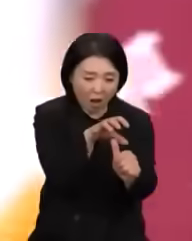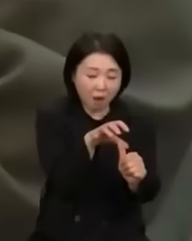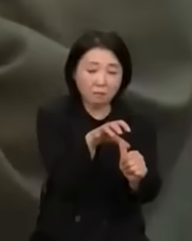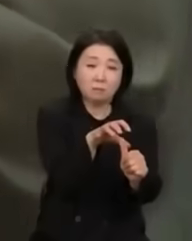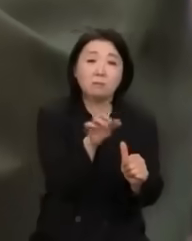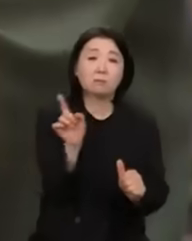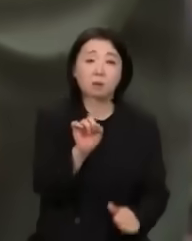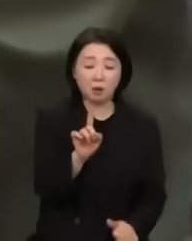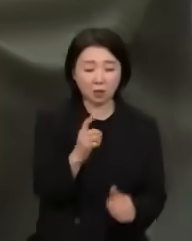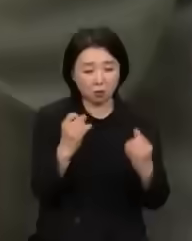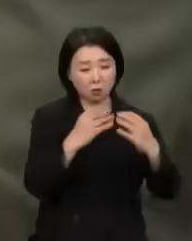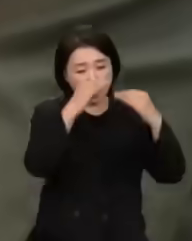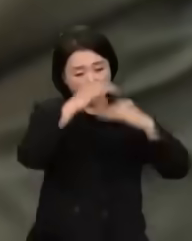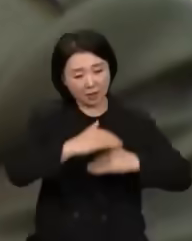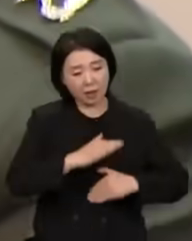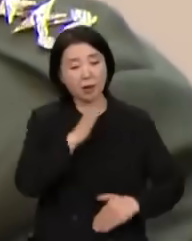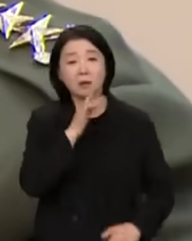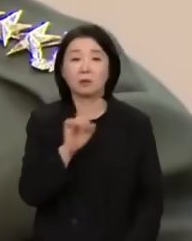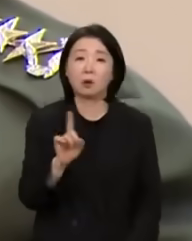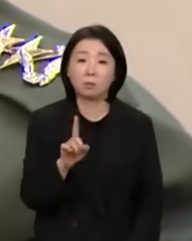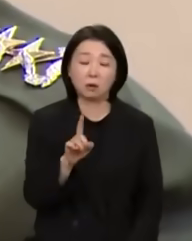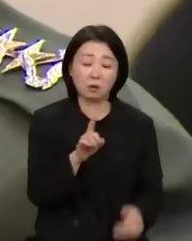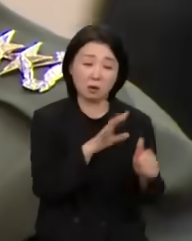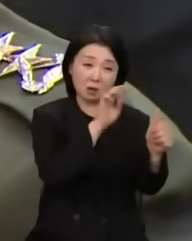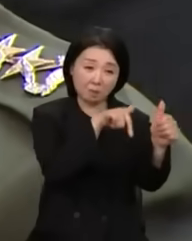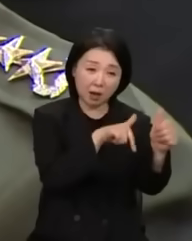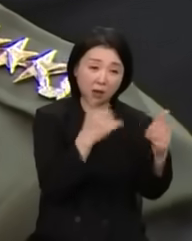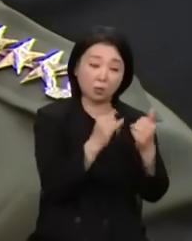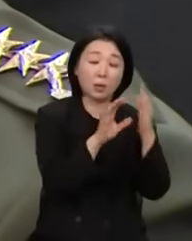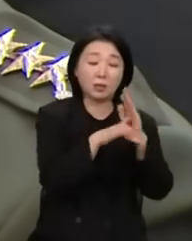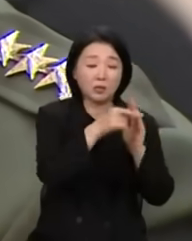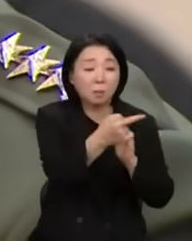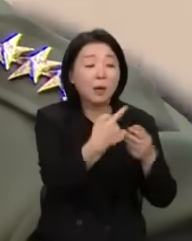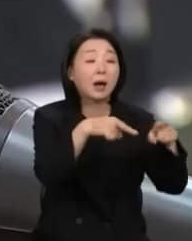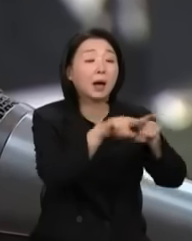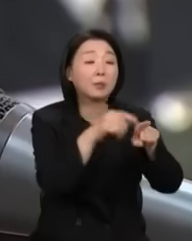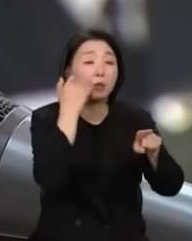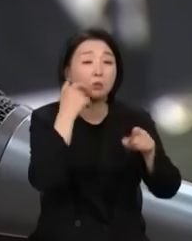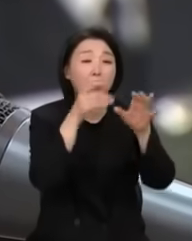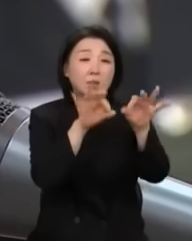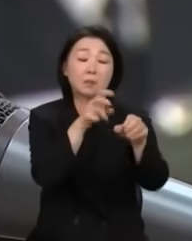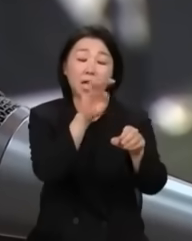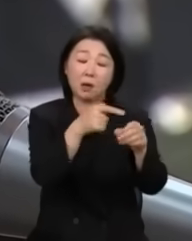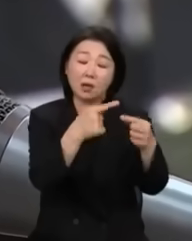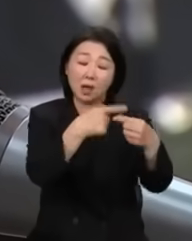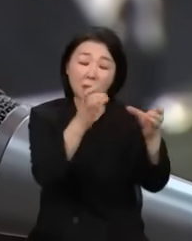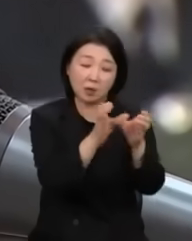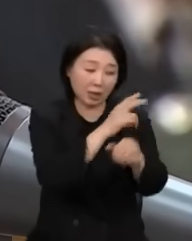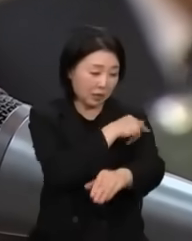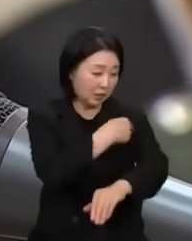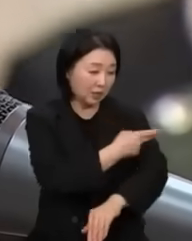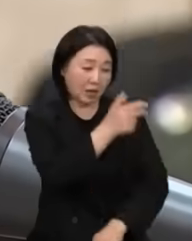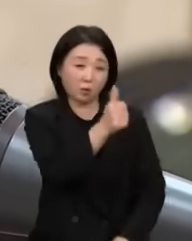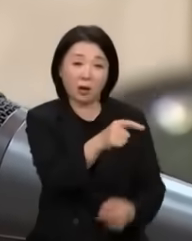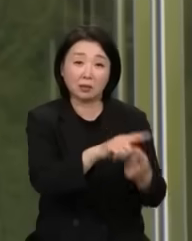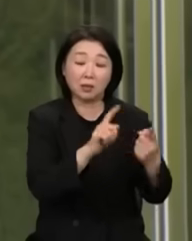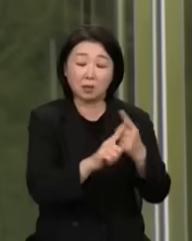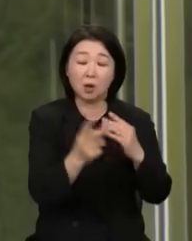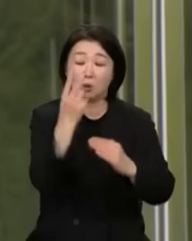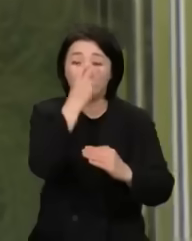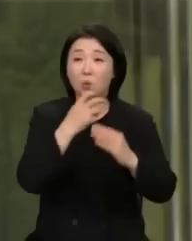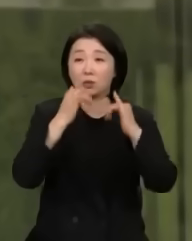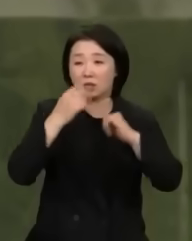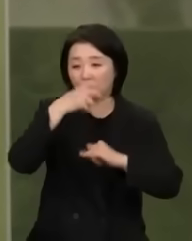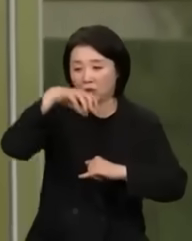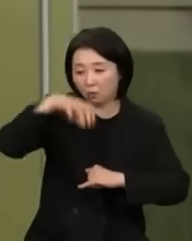될 이날 통화의 진실은 당시 박 단장이 통화할 때 옆에 있었던 김계환 해병대 사령관에 대한